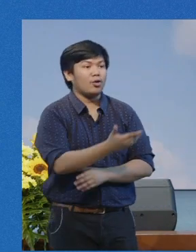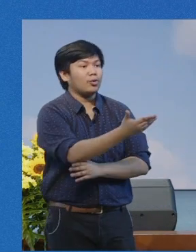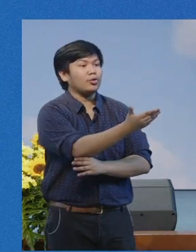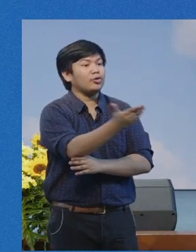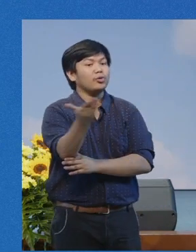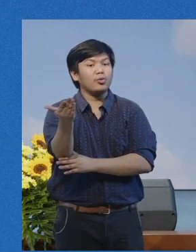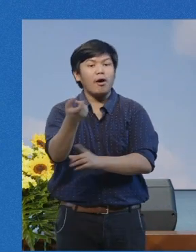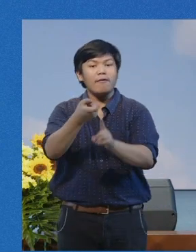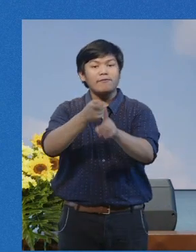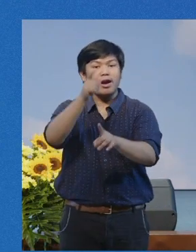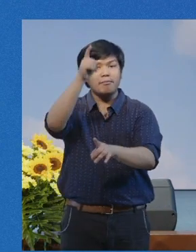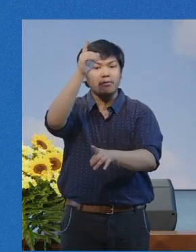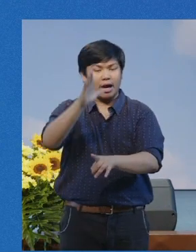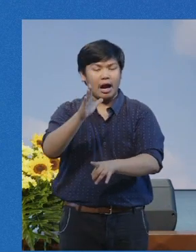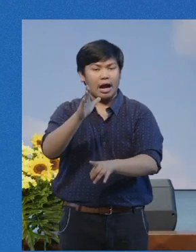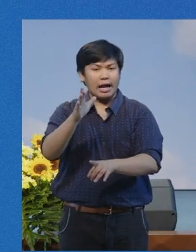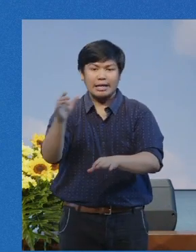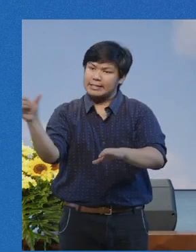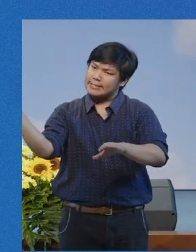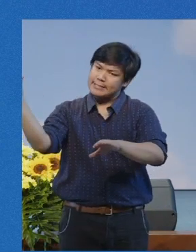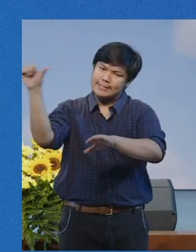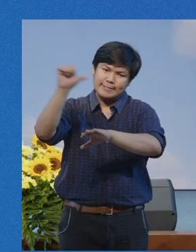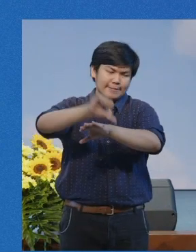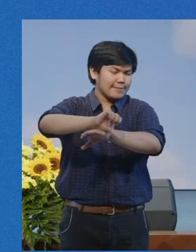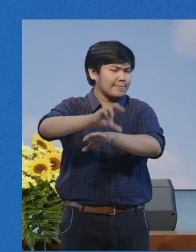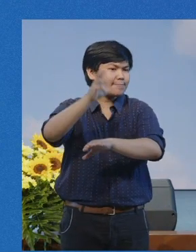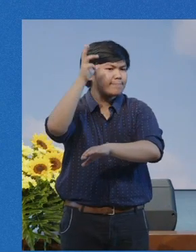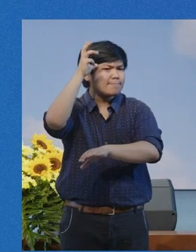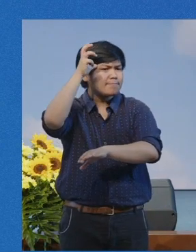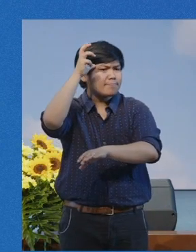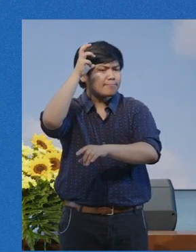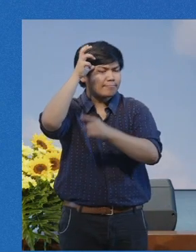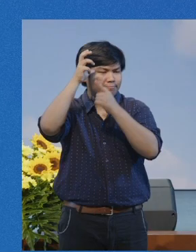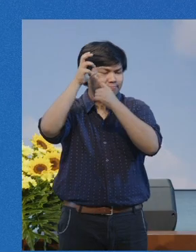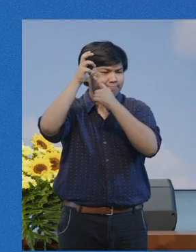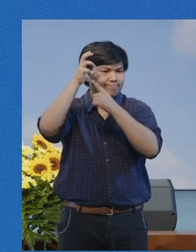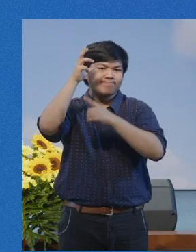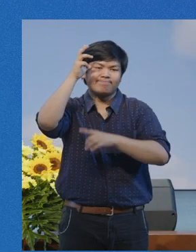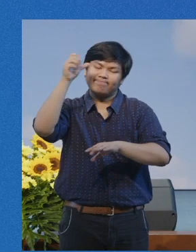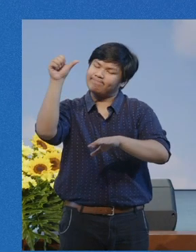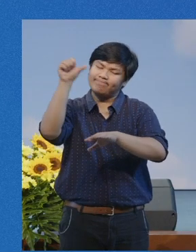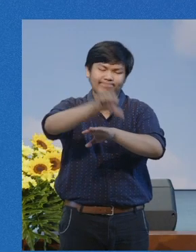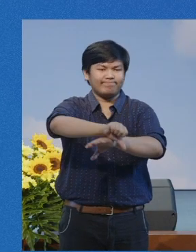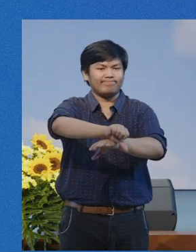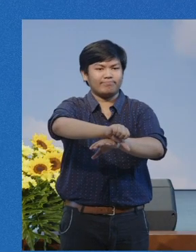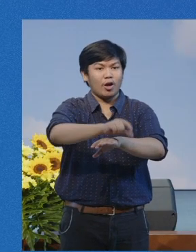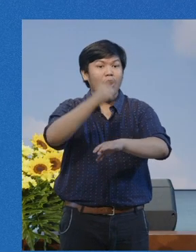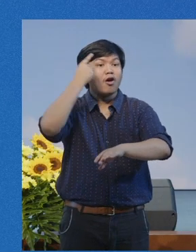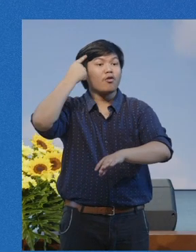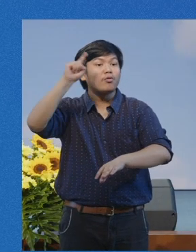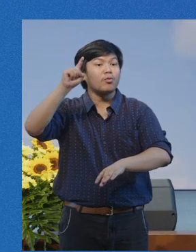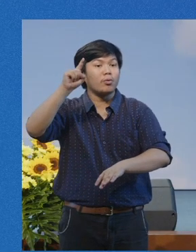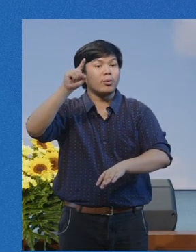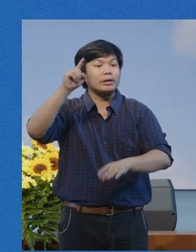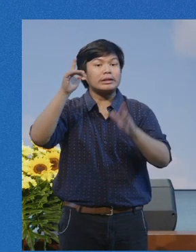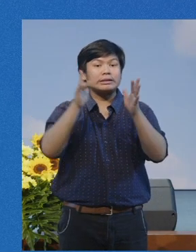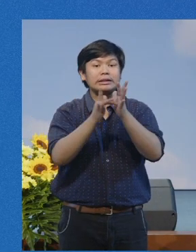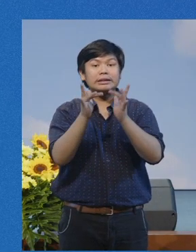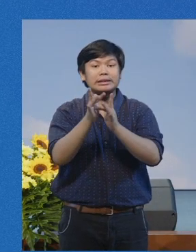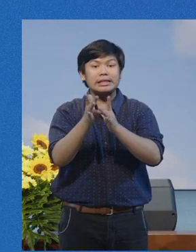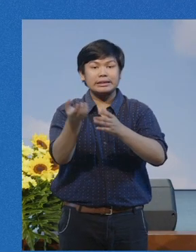God and have overcome them. Sino yung them? Yung evil spirits. For he who is in